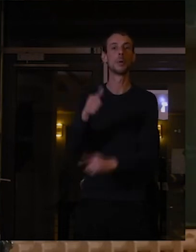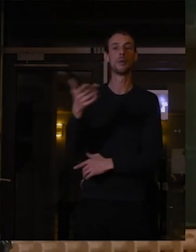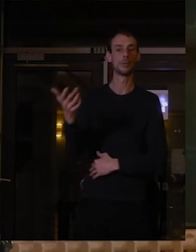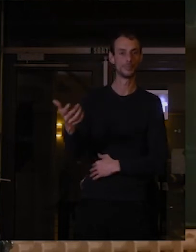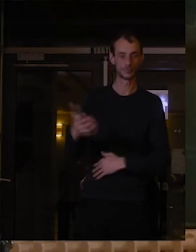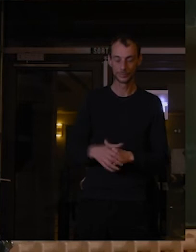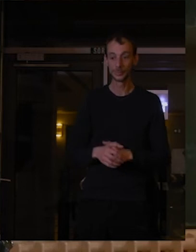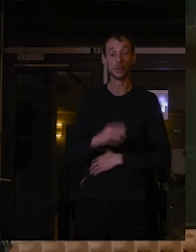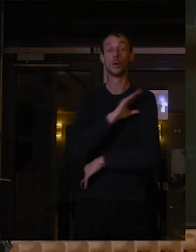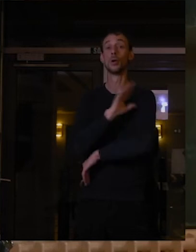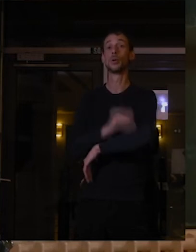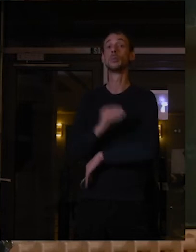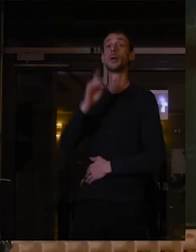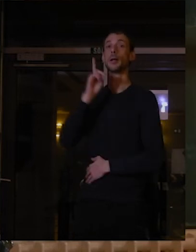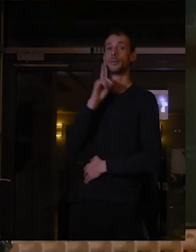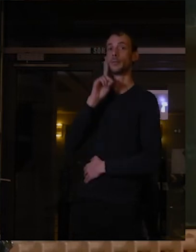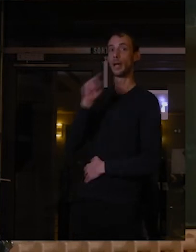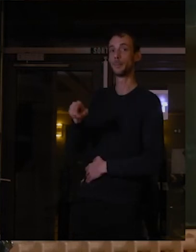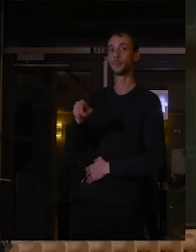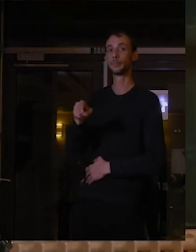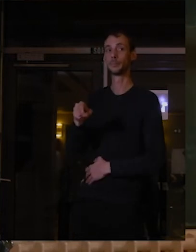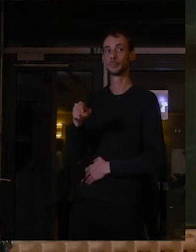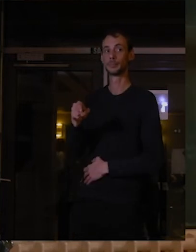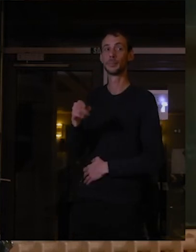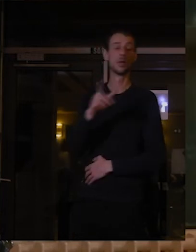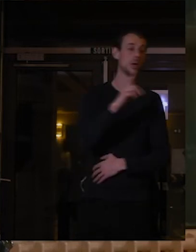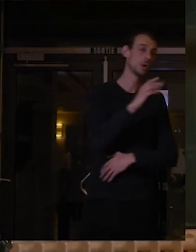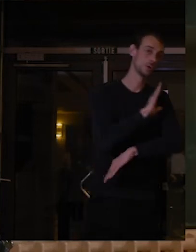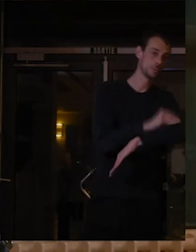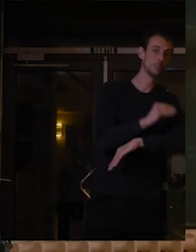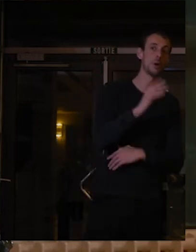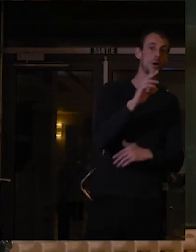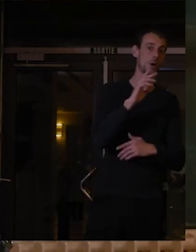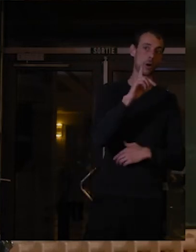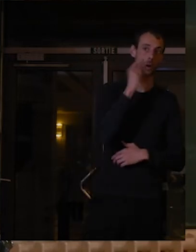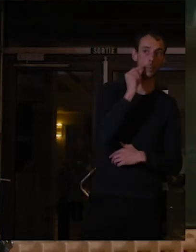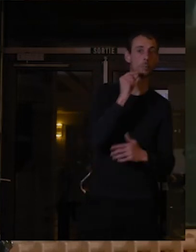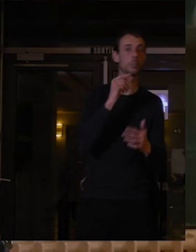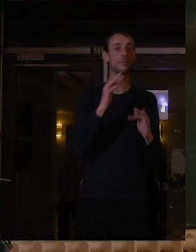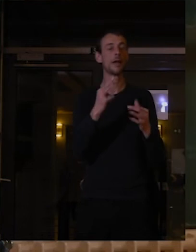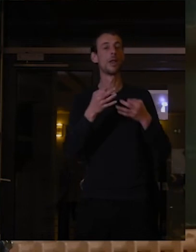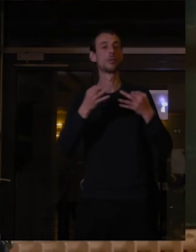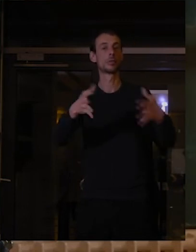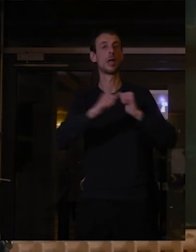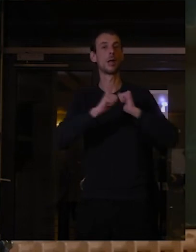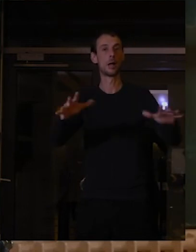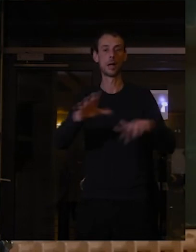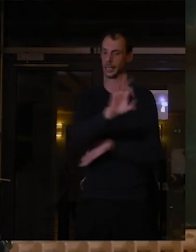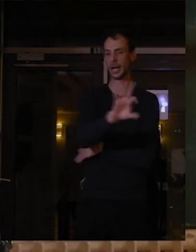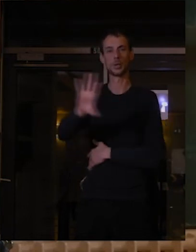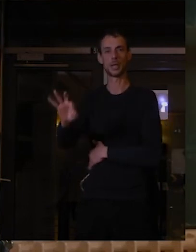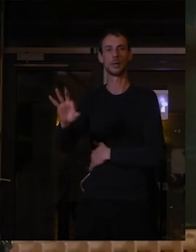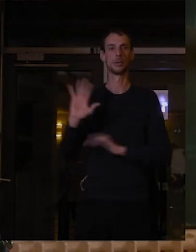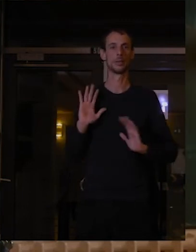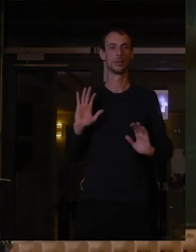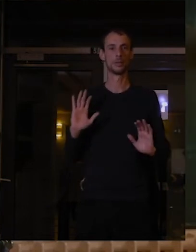le sport féminin sera à égale représentation que le sport masculin. Donc on aura une visibilité sur les médias à 50% tant du